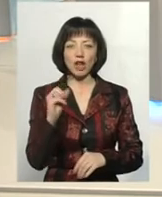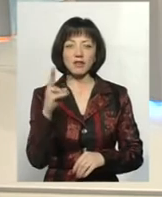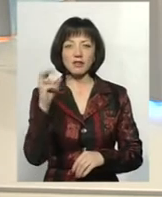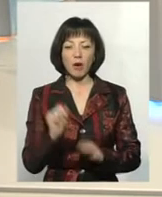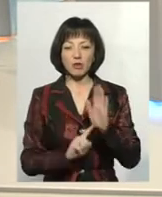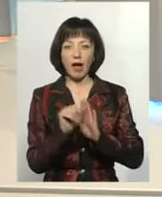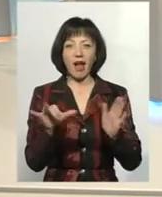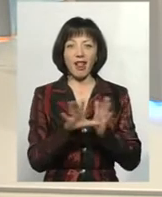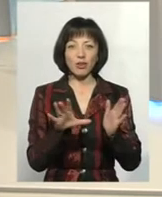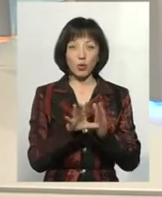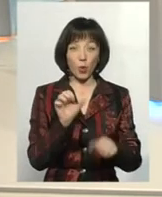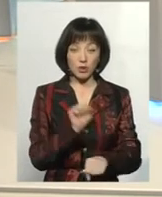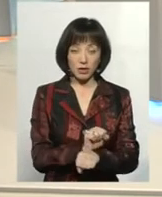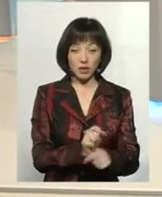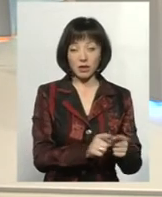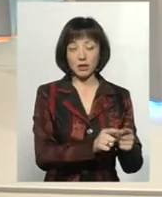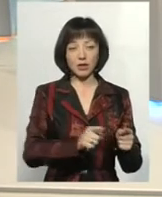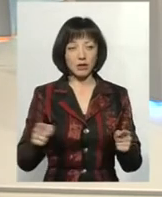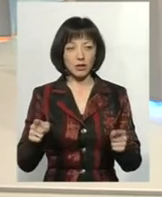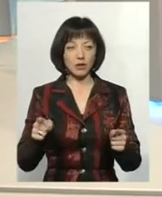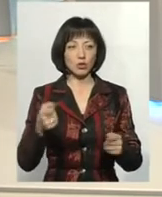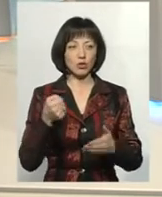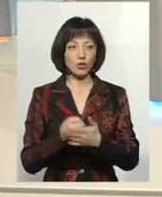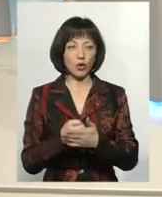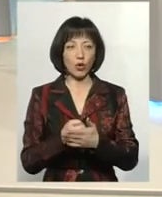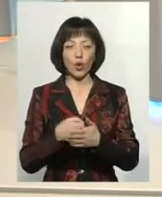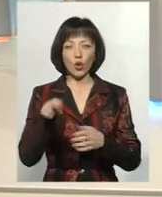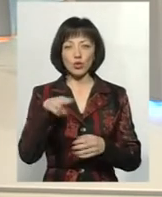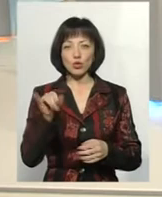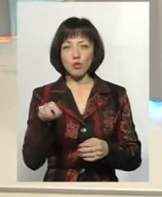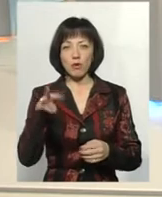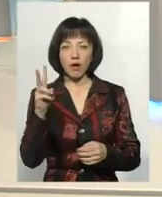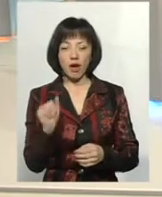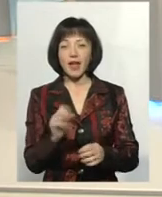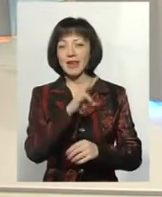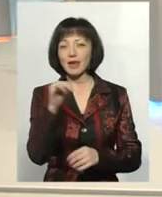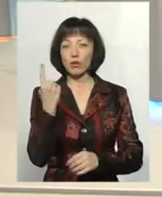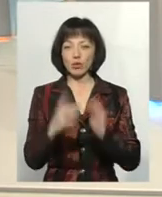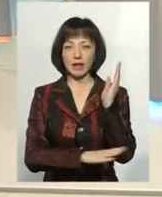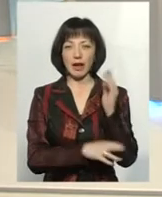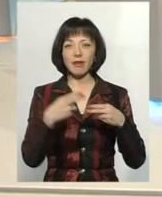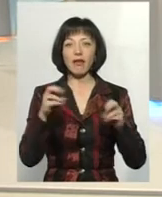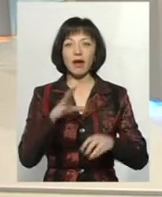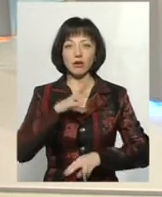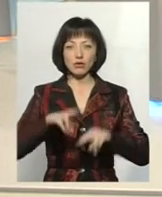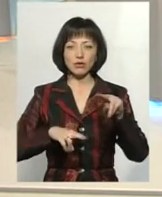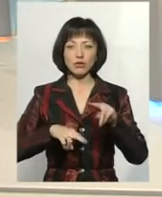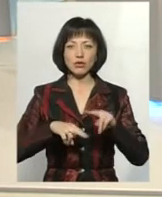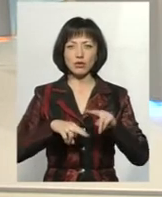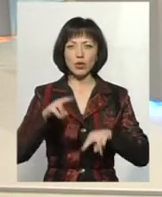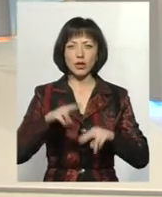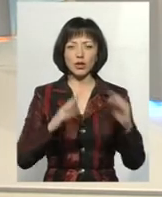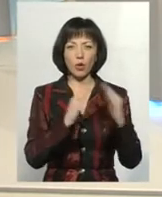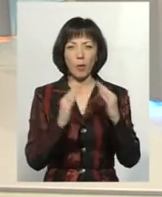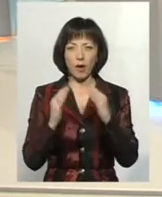електроніки, от до Думки нема ні одного дерева там, де строїли дерева. Хто ж